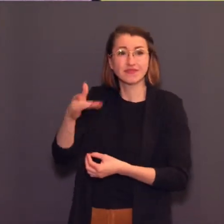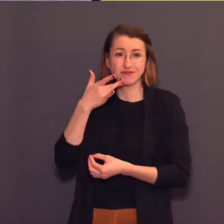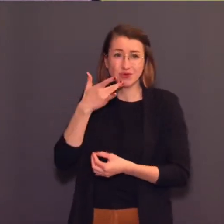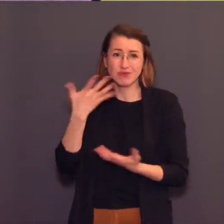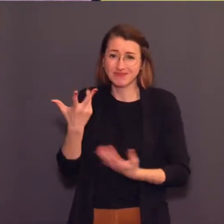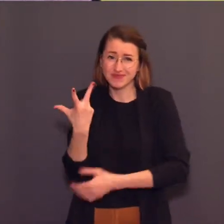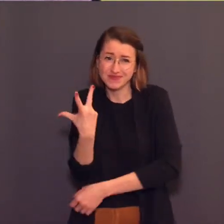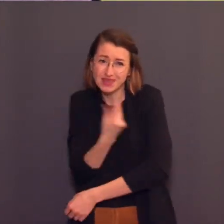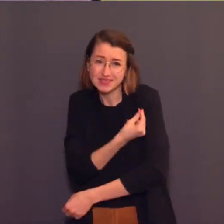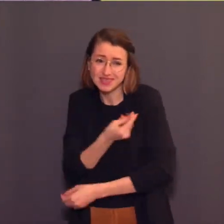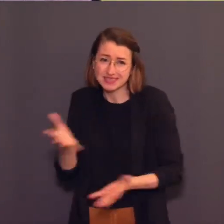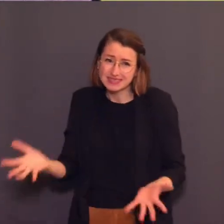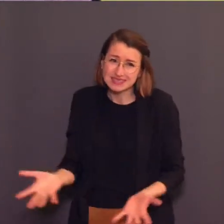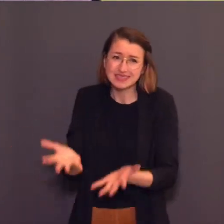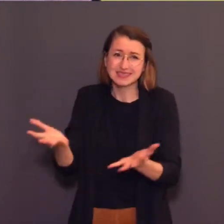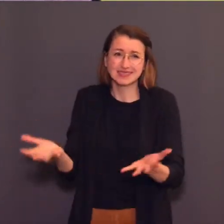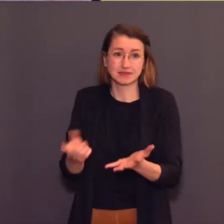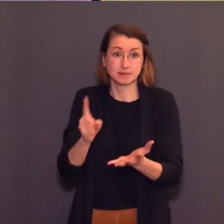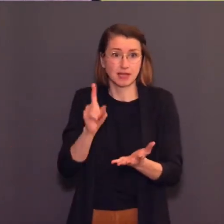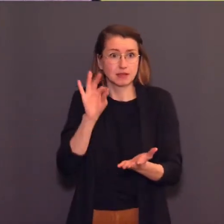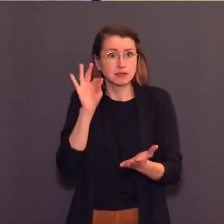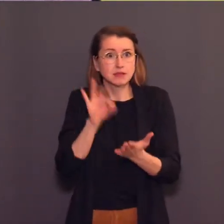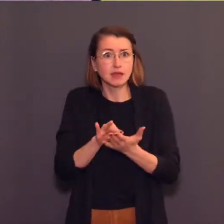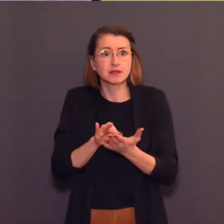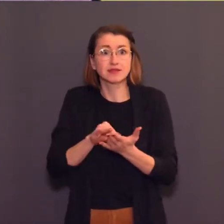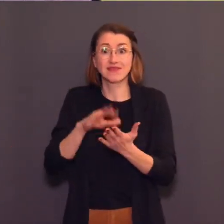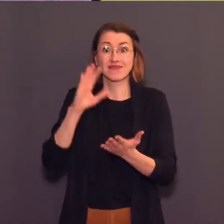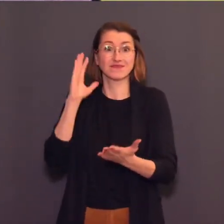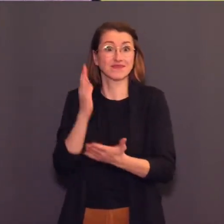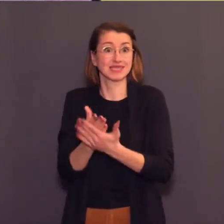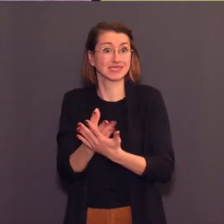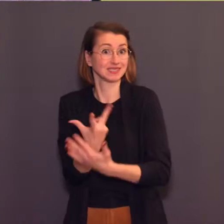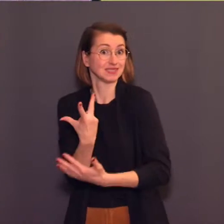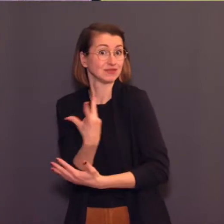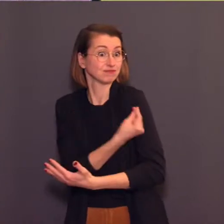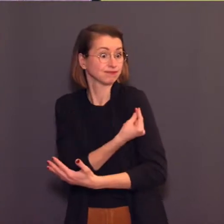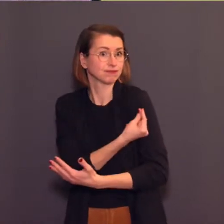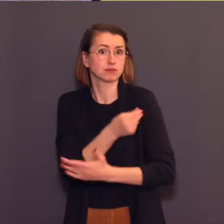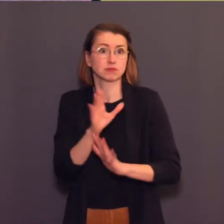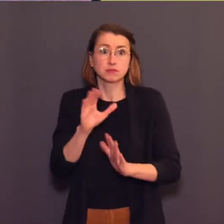vaccin, il est important de continuer à pratiquer les mesures. Et les mesures, vous les connaissez,